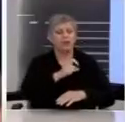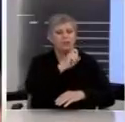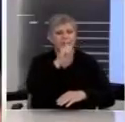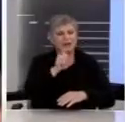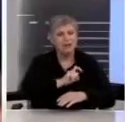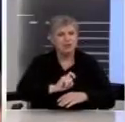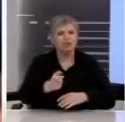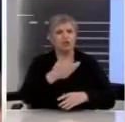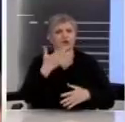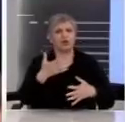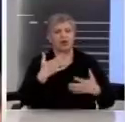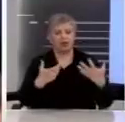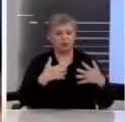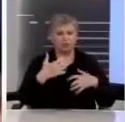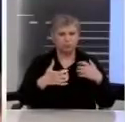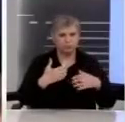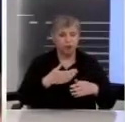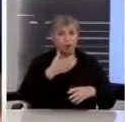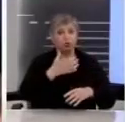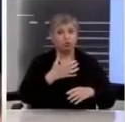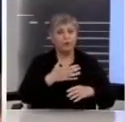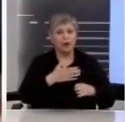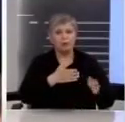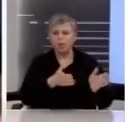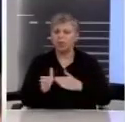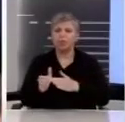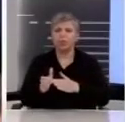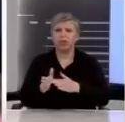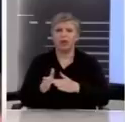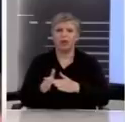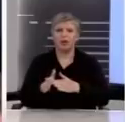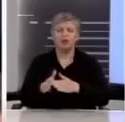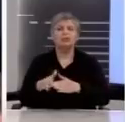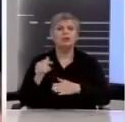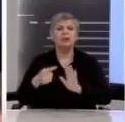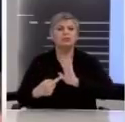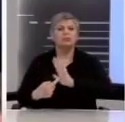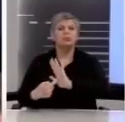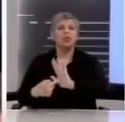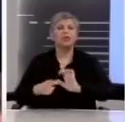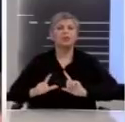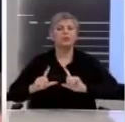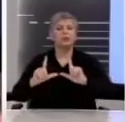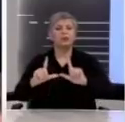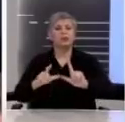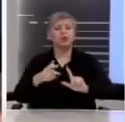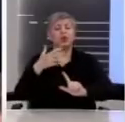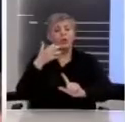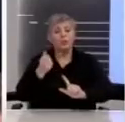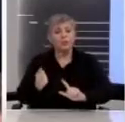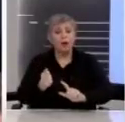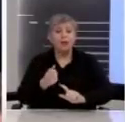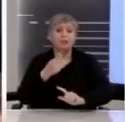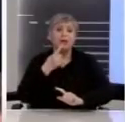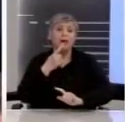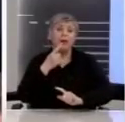μεγάλη διάθεσή σας να τα συζητήσουμε, χαίρομαι ιδιαίτερα, και να αναδειχθεί τι, ότι υπάρχει μέγα σκάνδαλο και